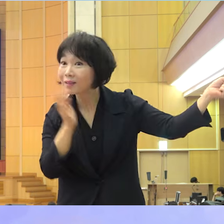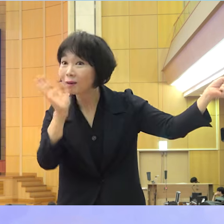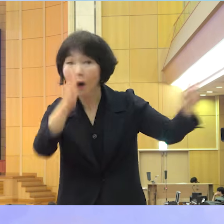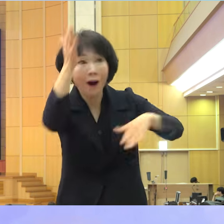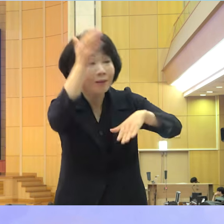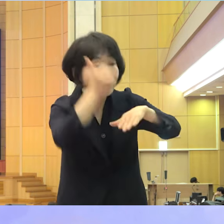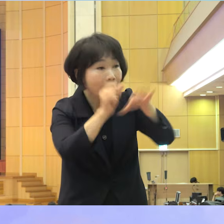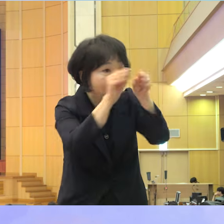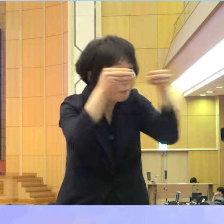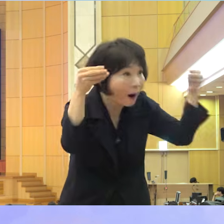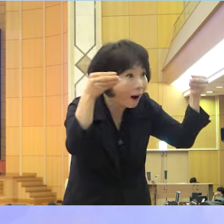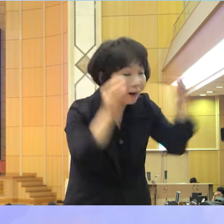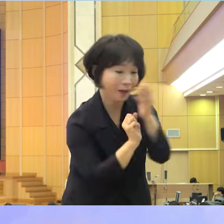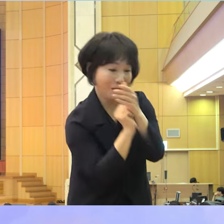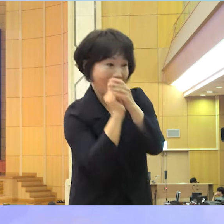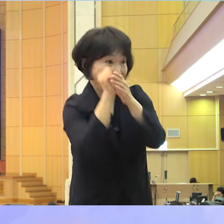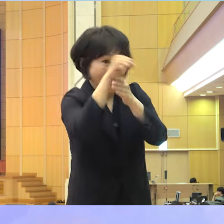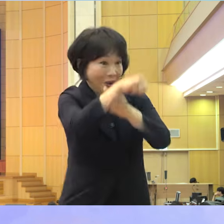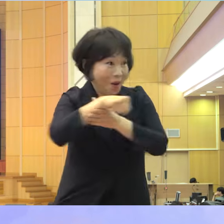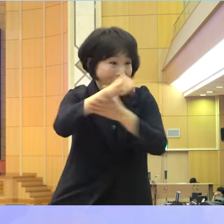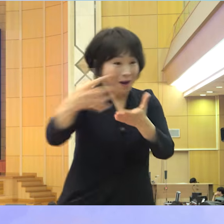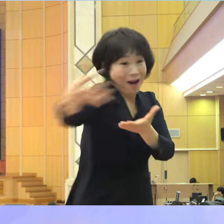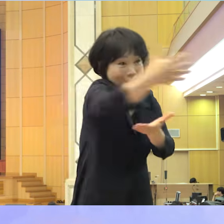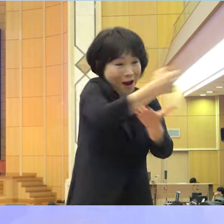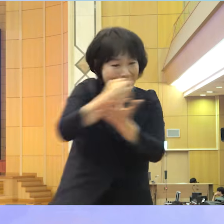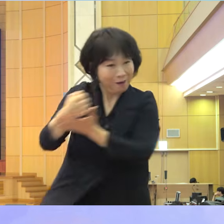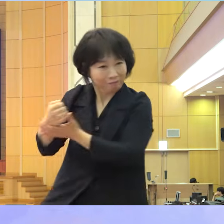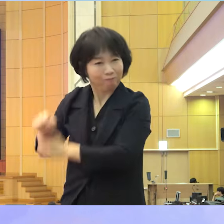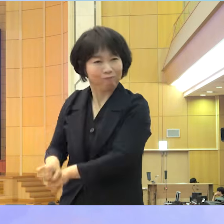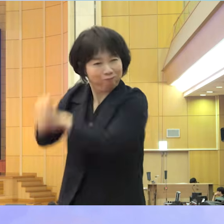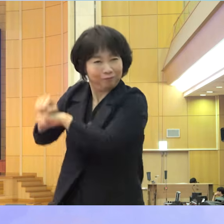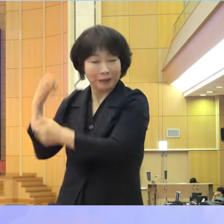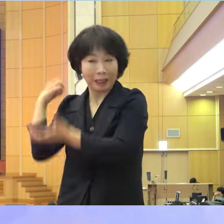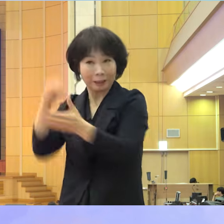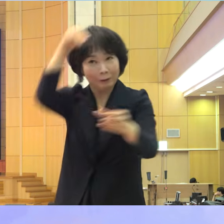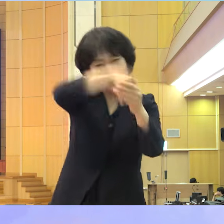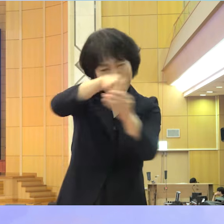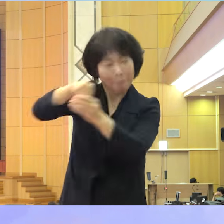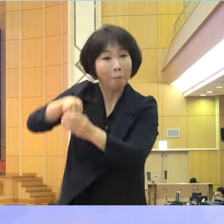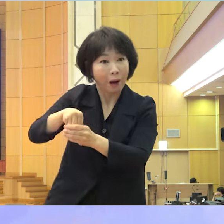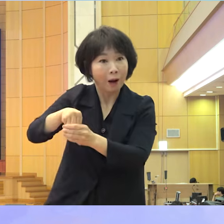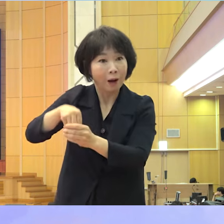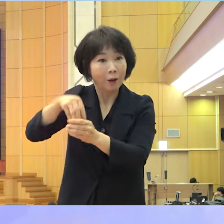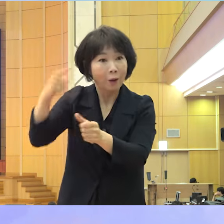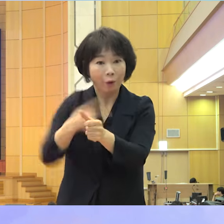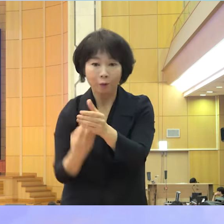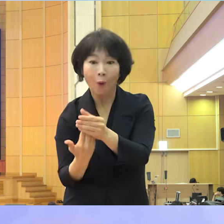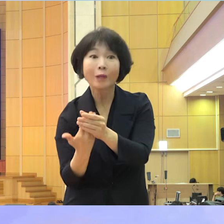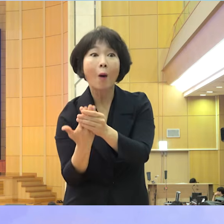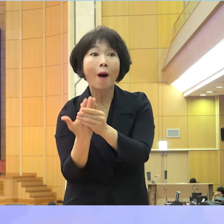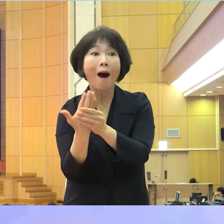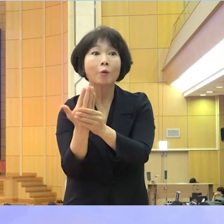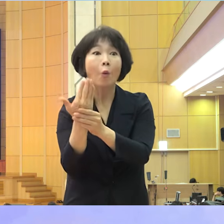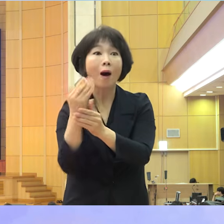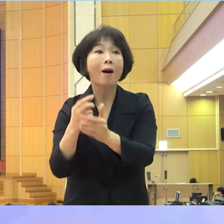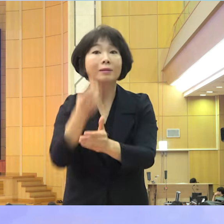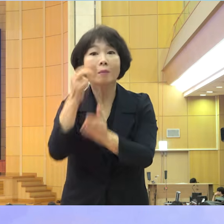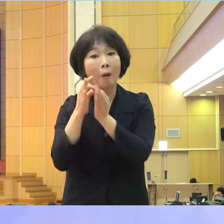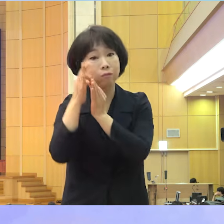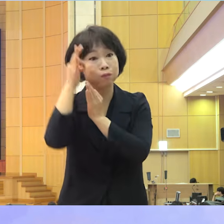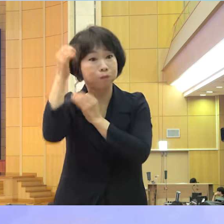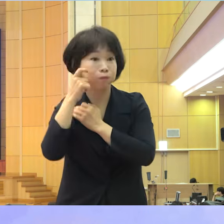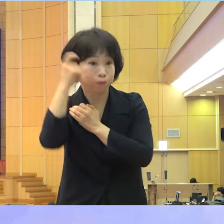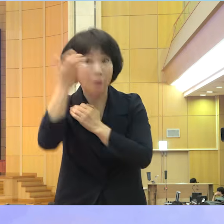열매 맺어서 다시 태어나서 또 살고 또 다시 태어나서 또 살고 이렇게 생명을